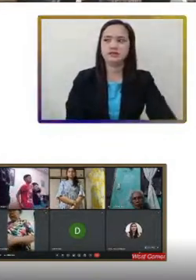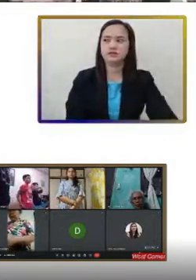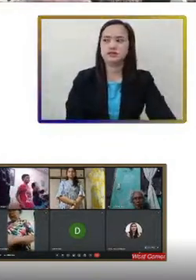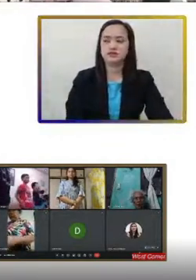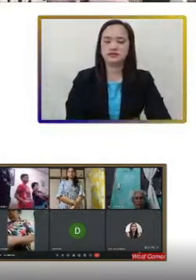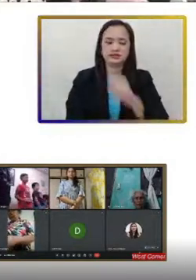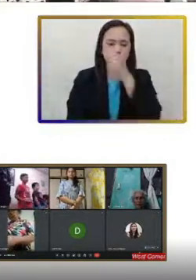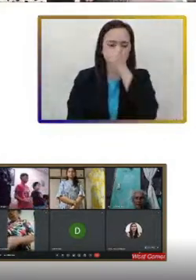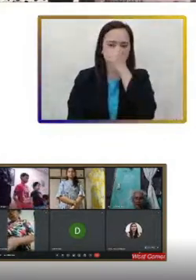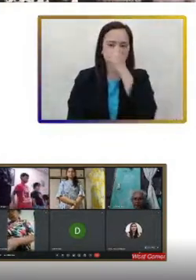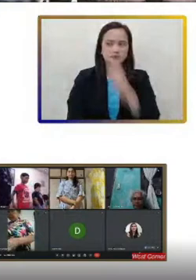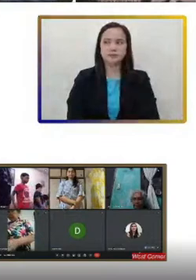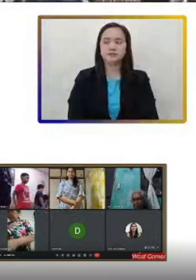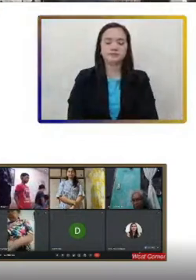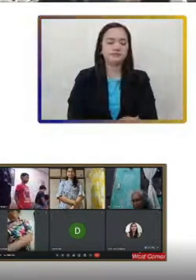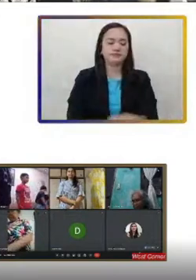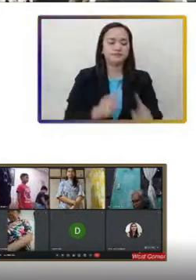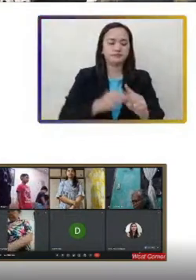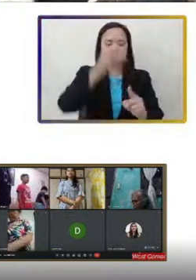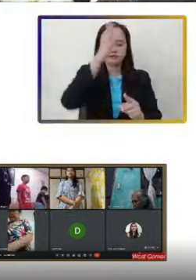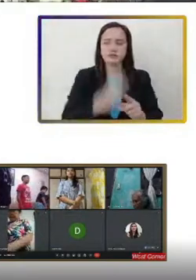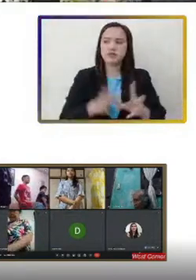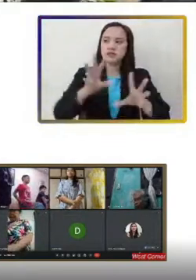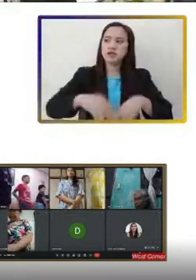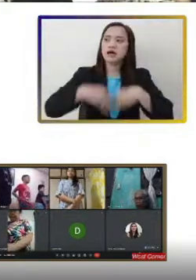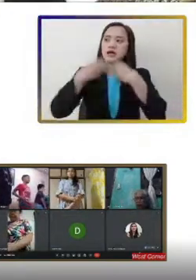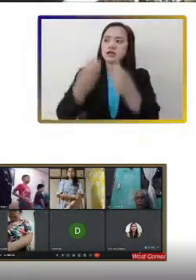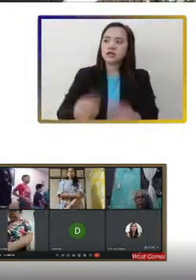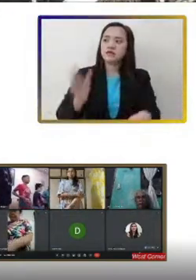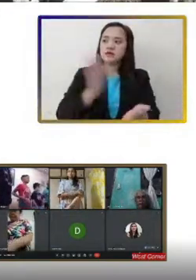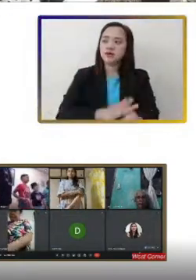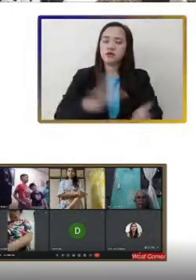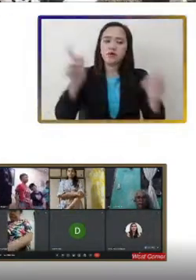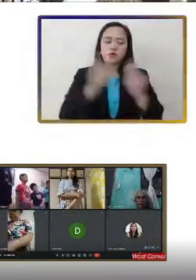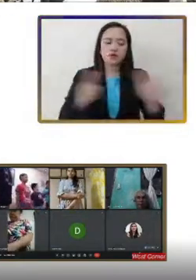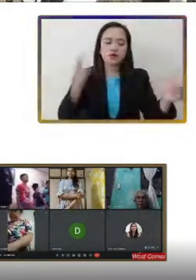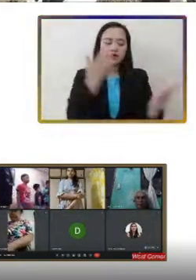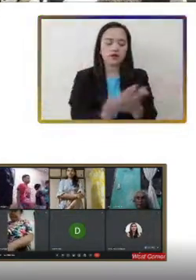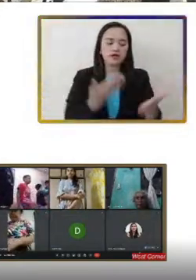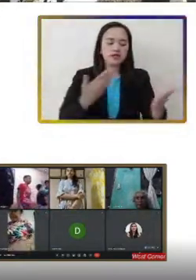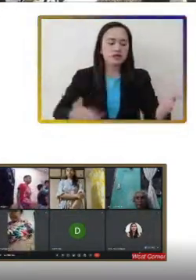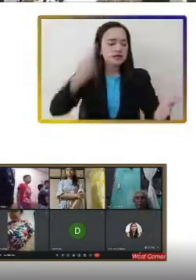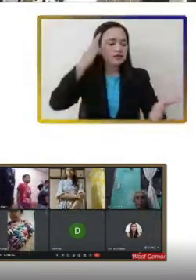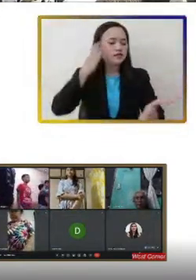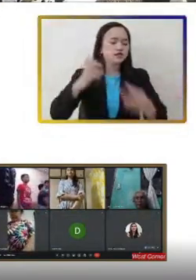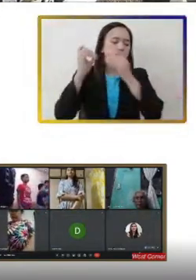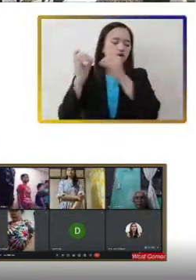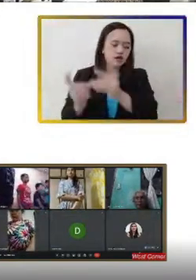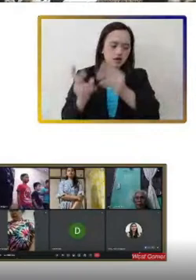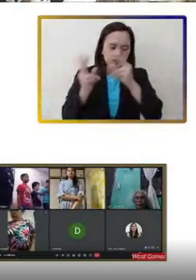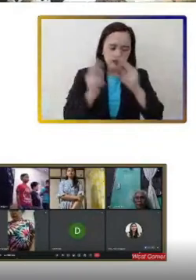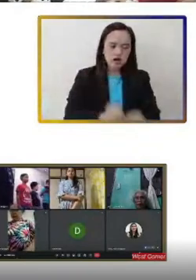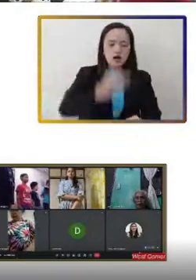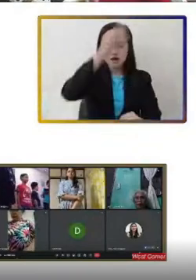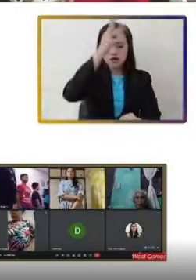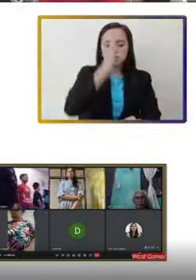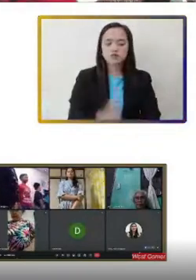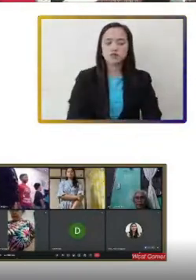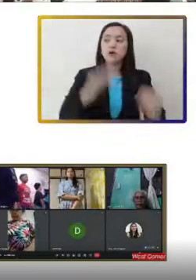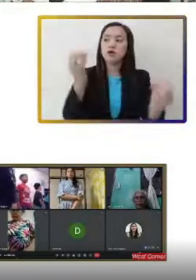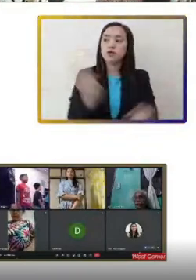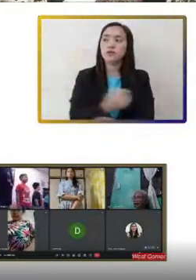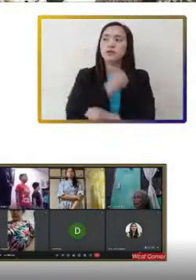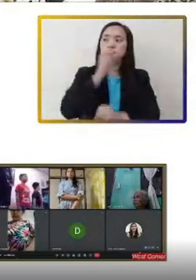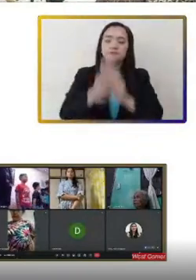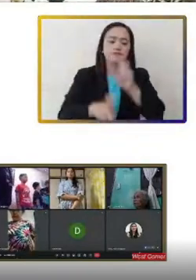Amen. On the first stanza, ready to sing. To God be the glory, great things He has done.